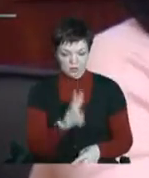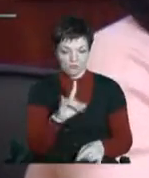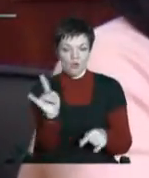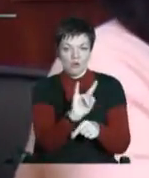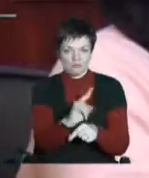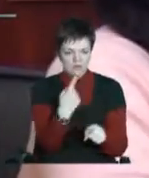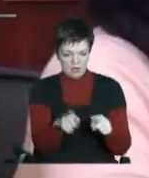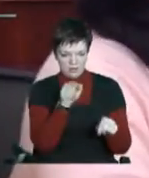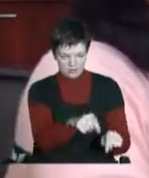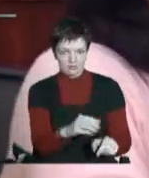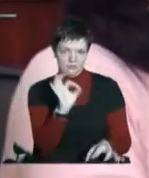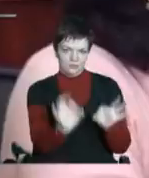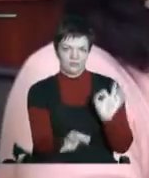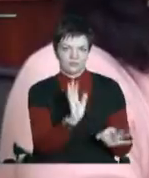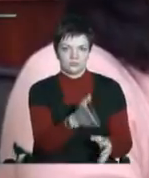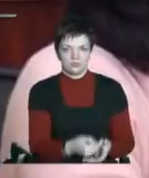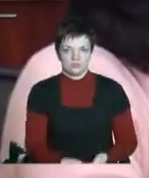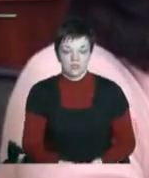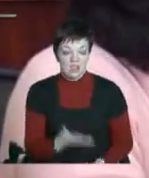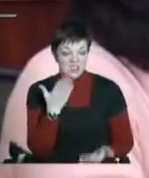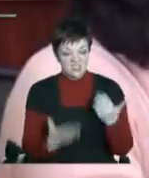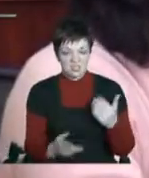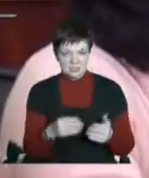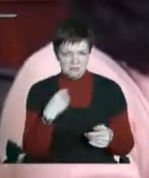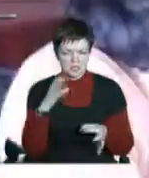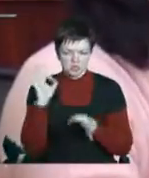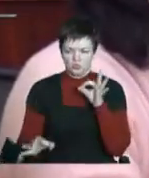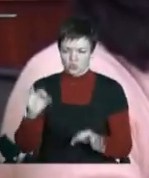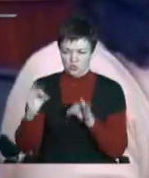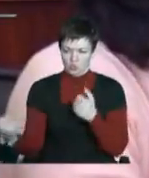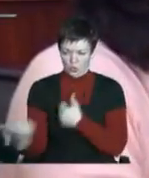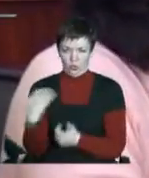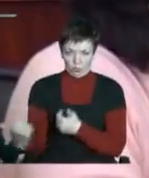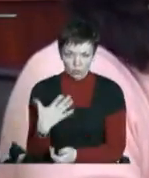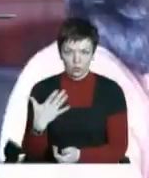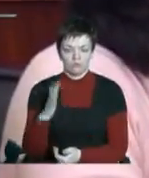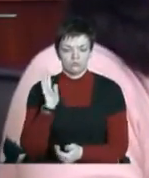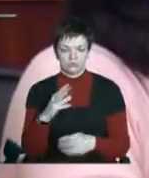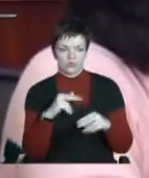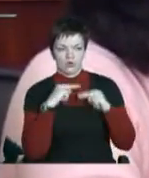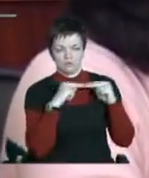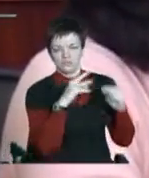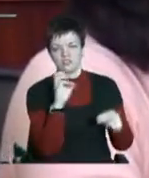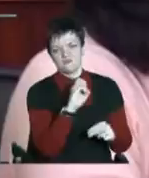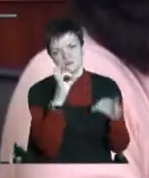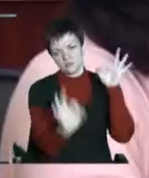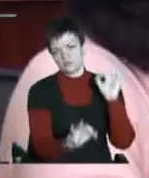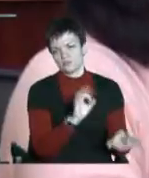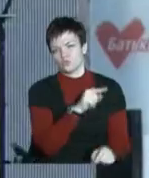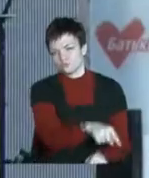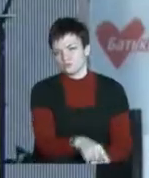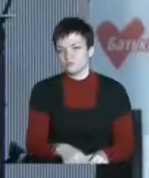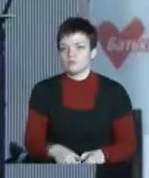суды, то мы будем обжаловать харьковские выборы в Европейском суде, заявила юрист и народный депутат Украины Елена